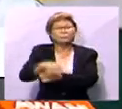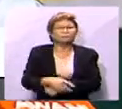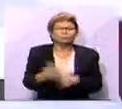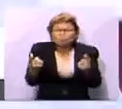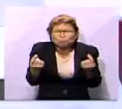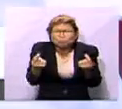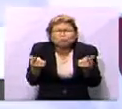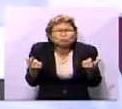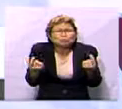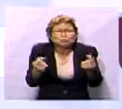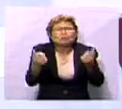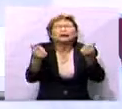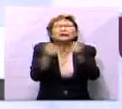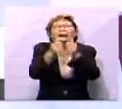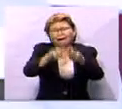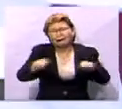murid kita.